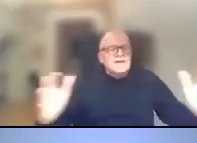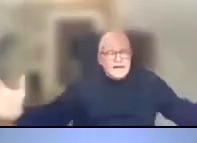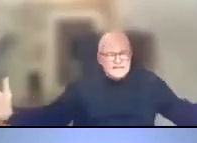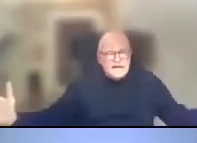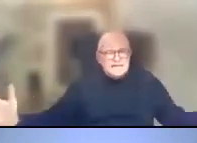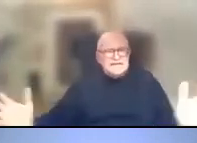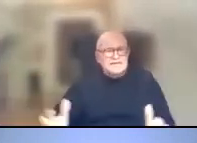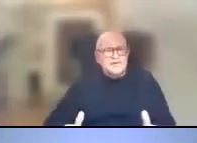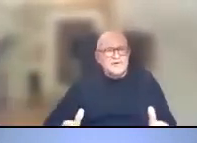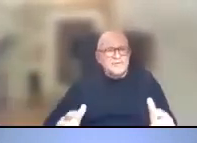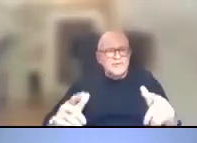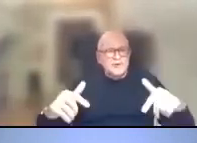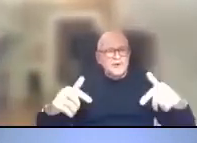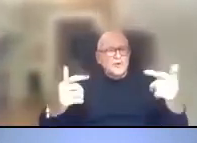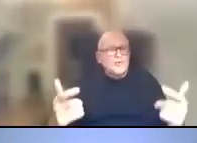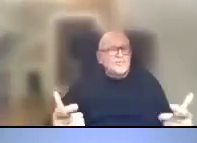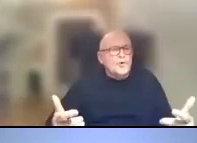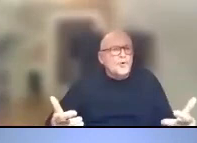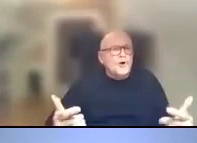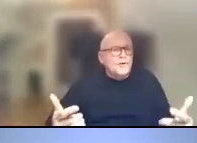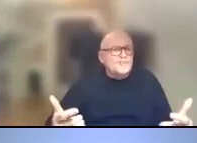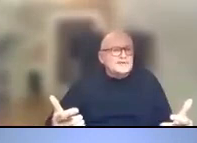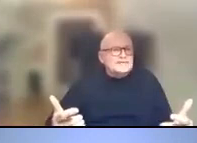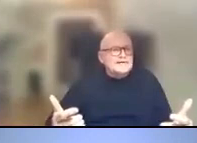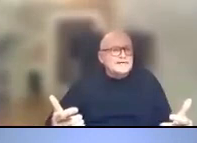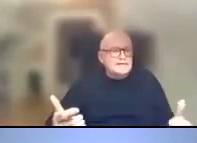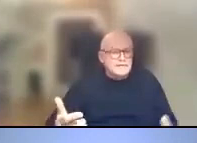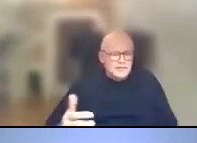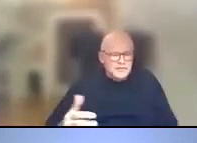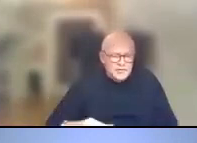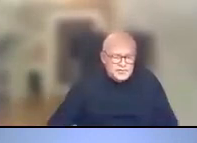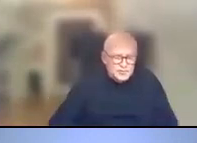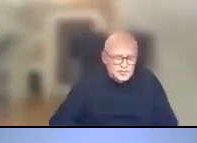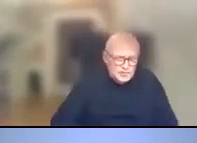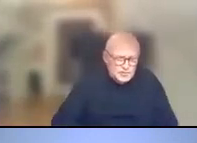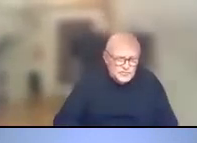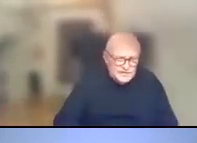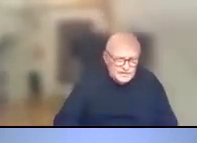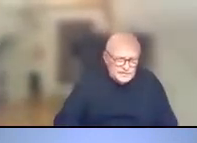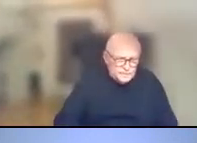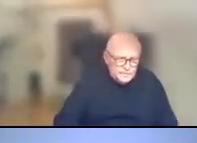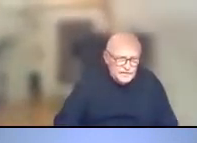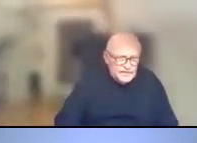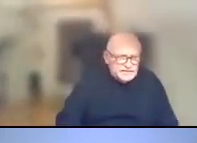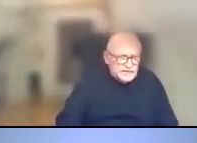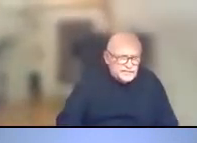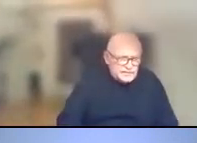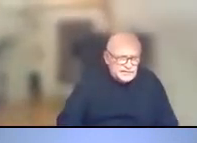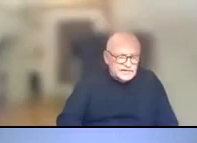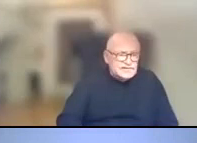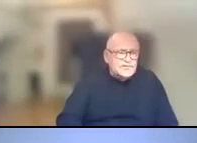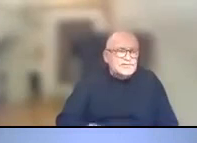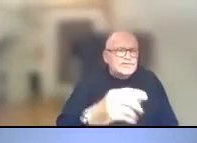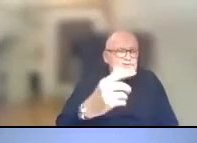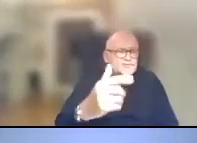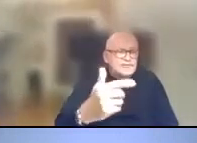lange Tatzeiträume und für hohe Opferzahlen zu benennen.